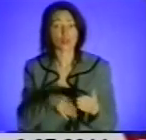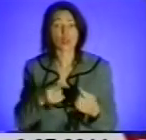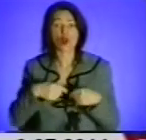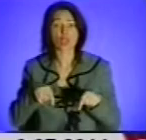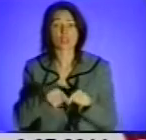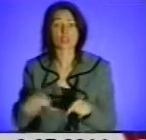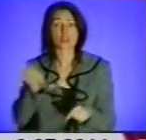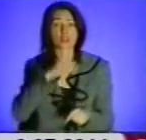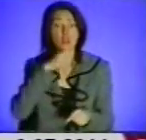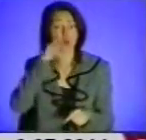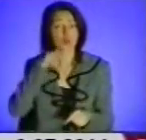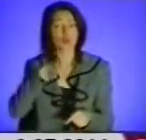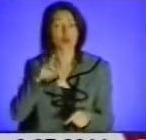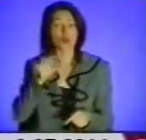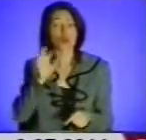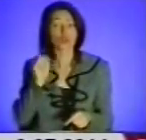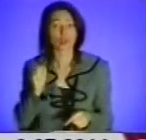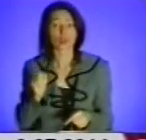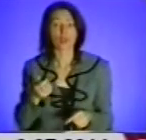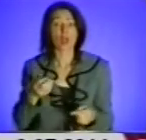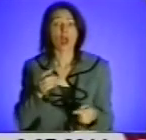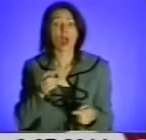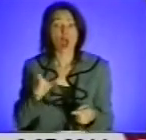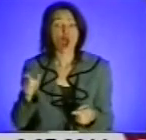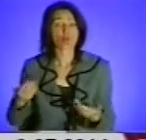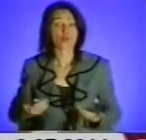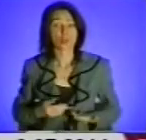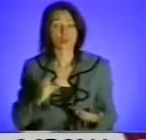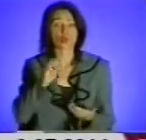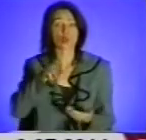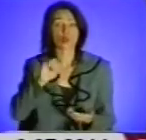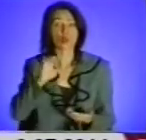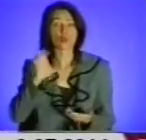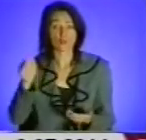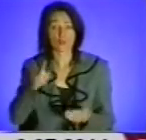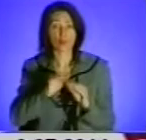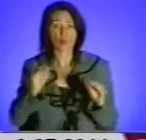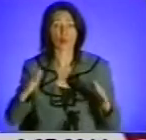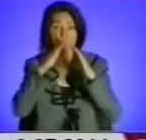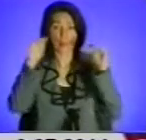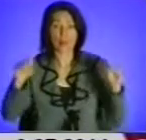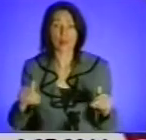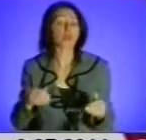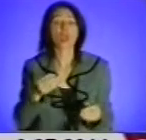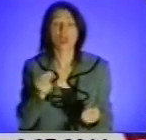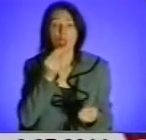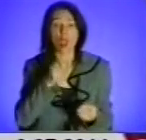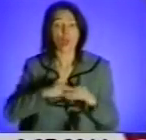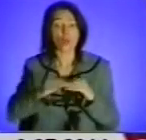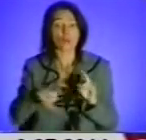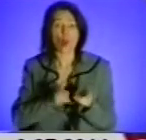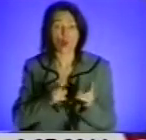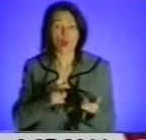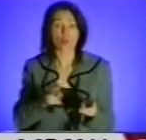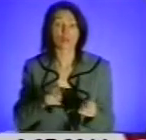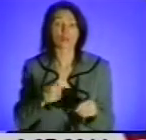всеукраїнської прощі. Прощани проживатимуть у Струсові. Там розгорнуть військові намети і польову кухню. Основні заходи відбудуться 19 і 20 липня